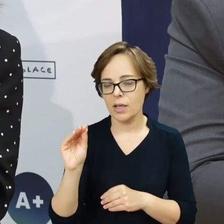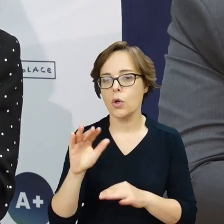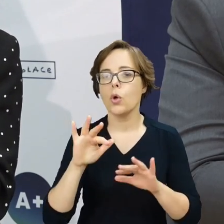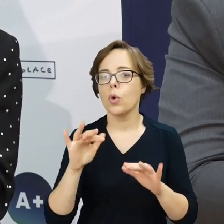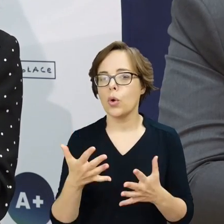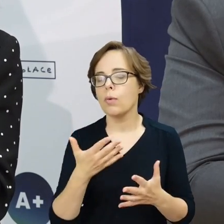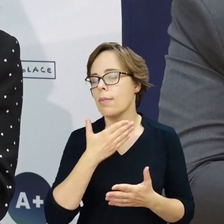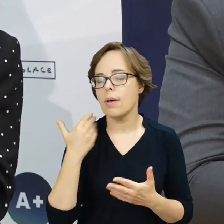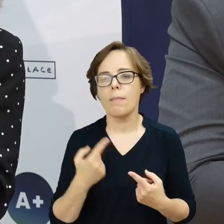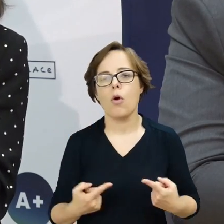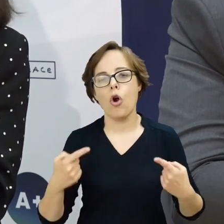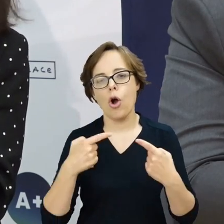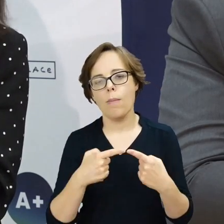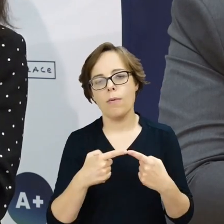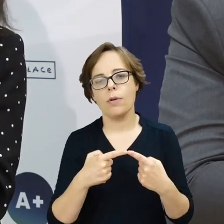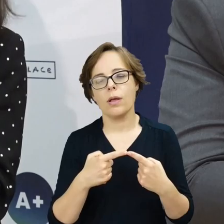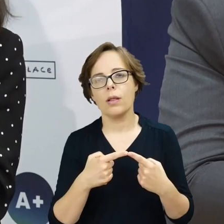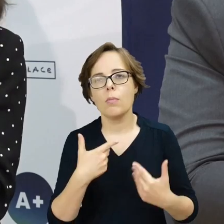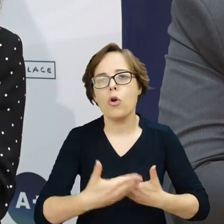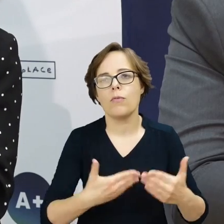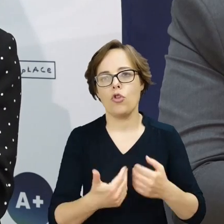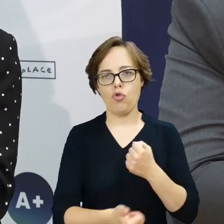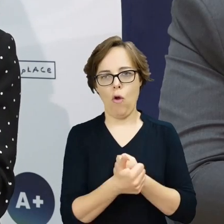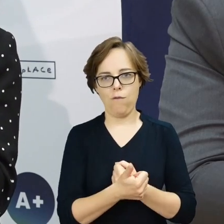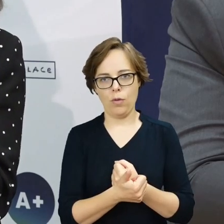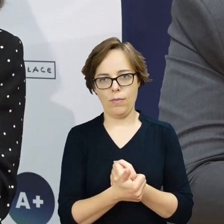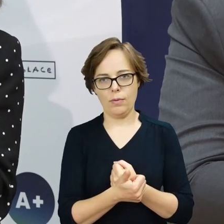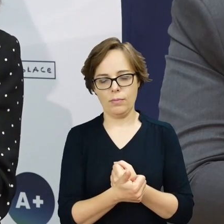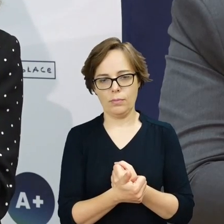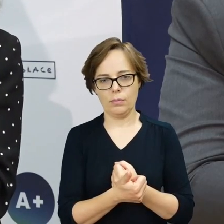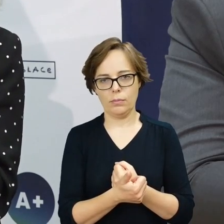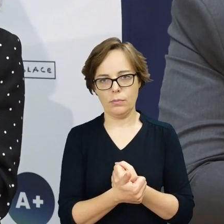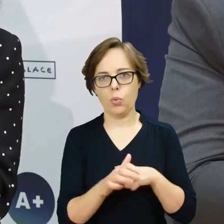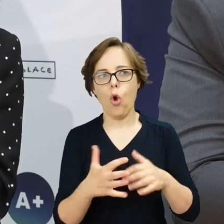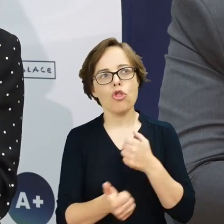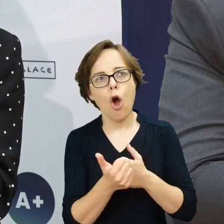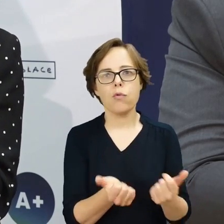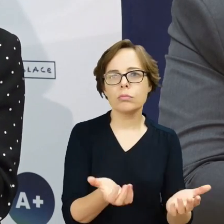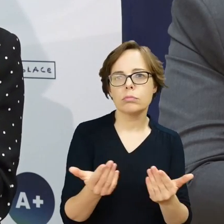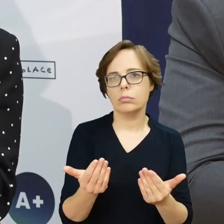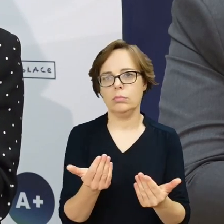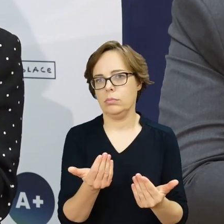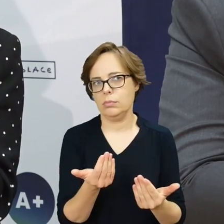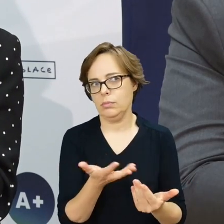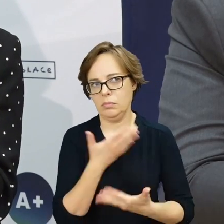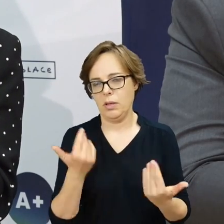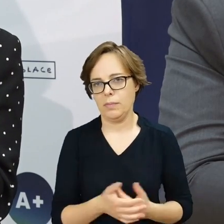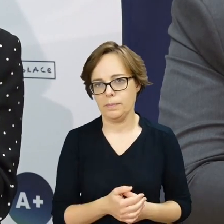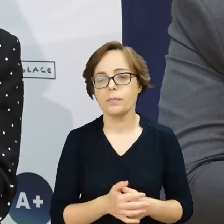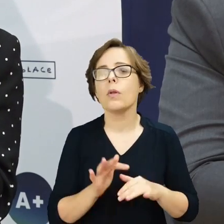odpowiedniego postępowania dowodowego. To było w jakimś sensie już tutaj ujęte, natomiast chodzi mi o takie sytuacje, w